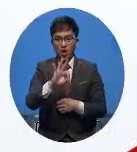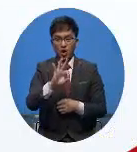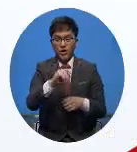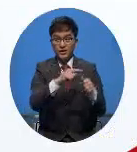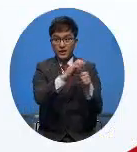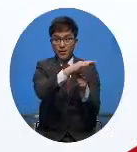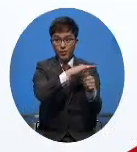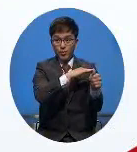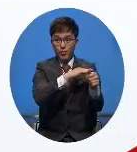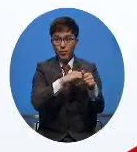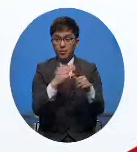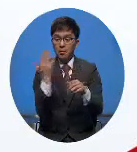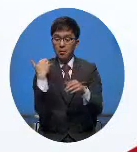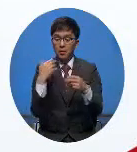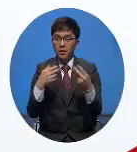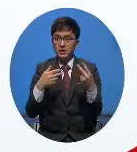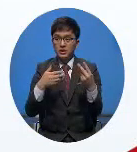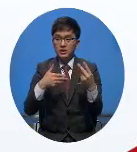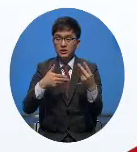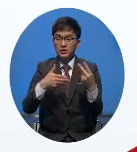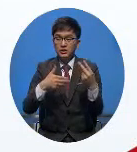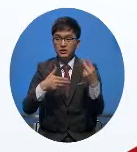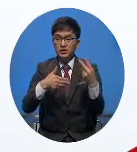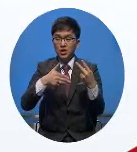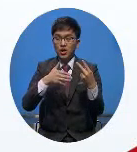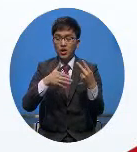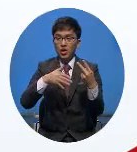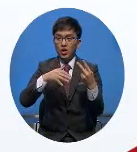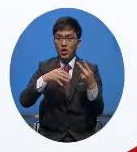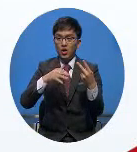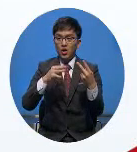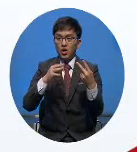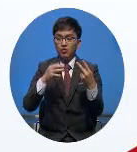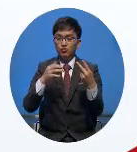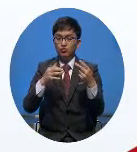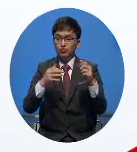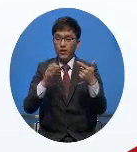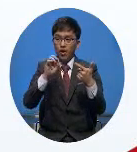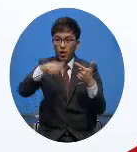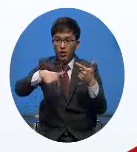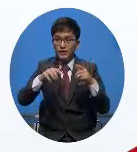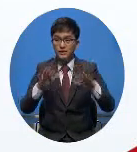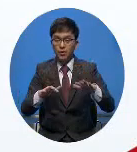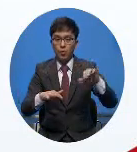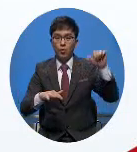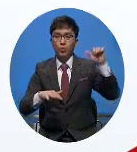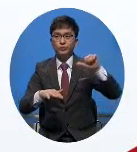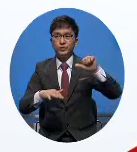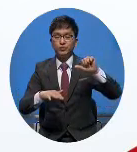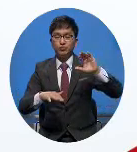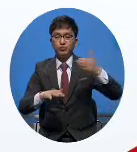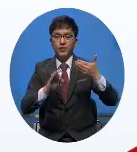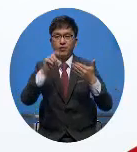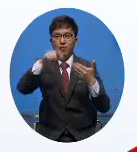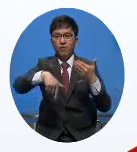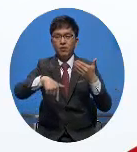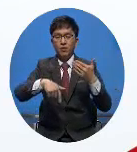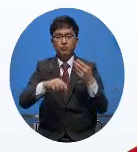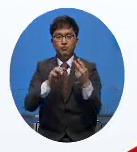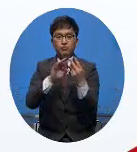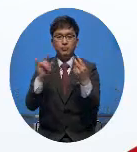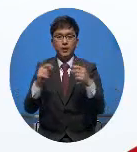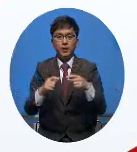주식 자산은 연초보다 2배 넘게 올라 5,955억 원으로 코스닥 부자 순위 10위에서 4위까지 껑충